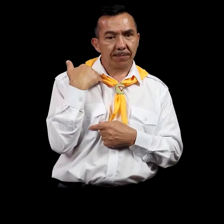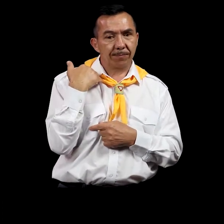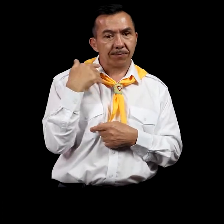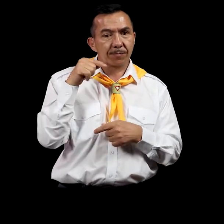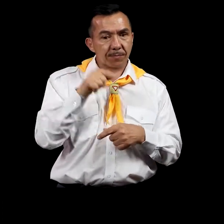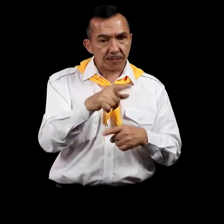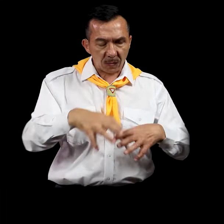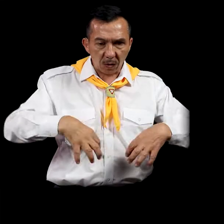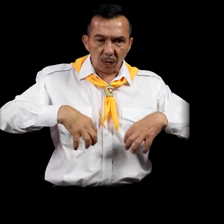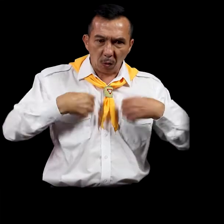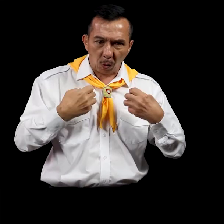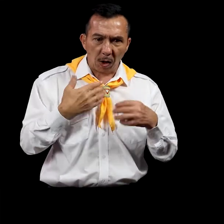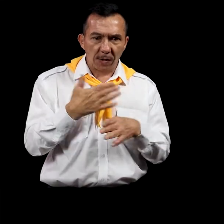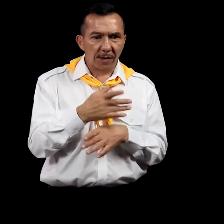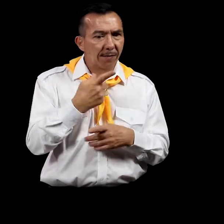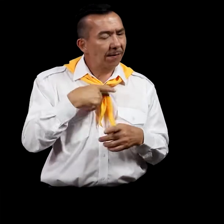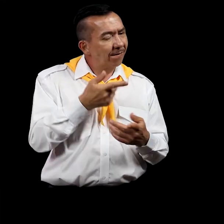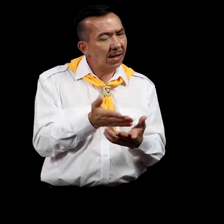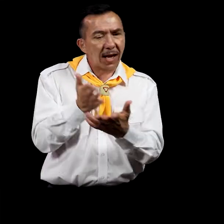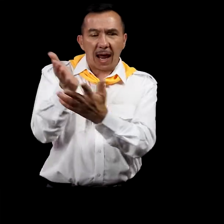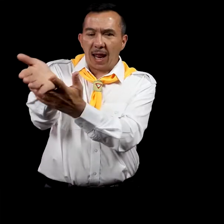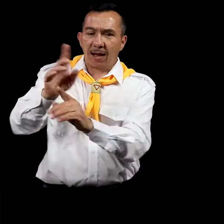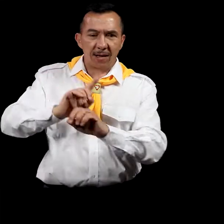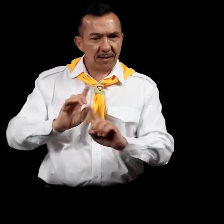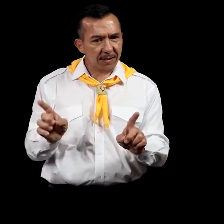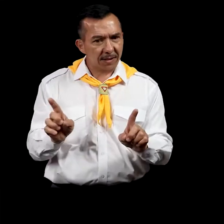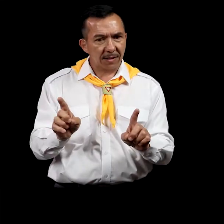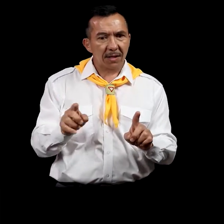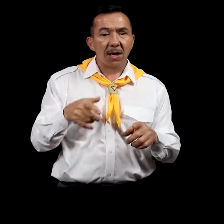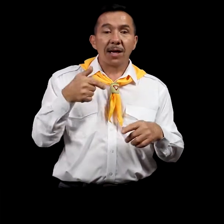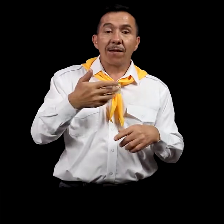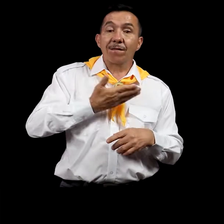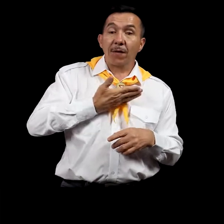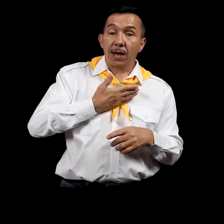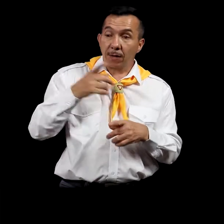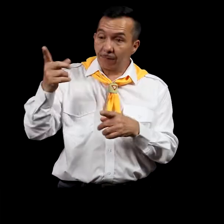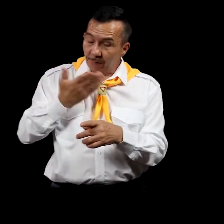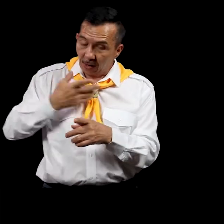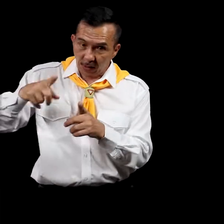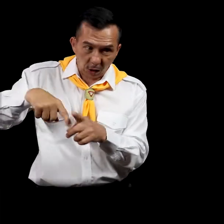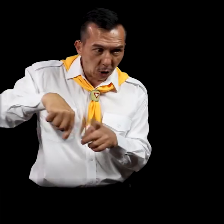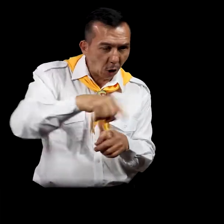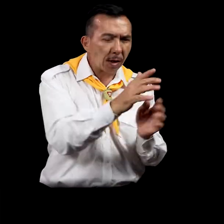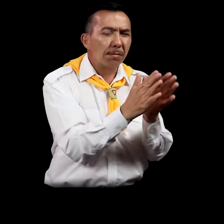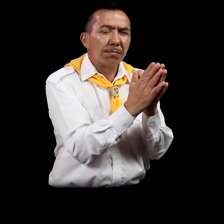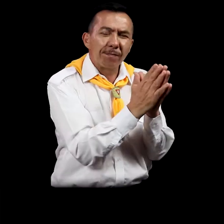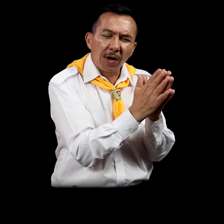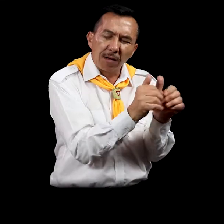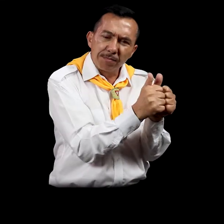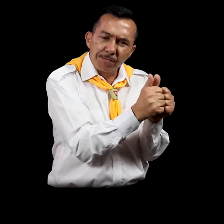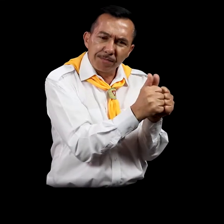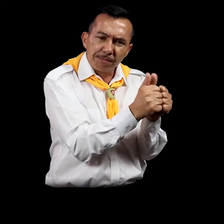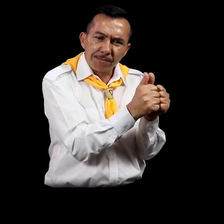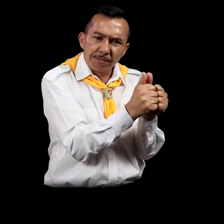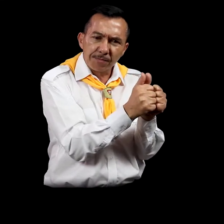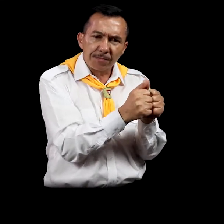En hy het kwaad geword en wou nie binne gaan nie. Sy vader gaan toe uit en smeek hom.